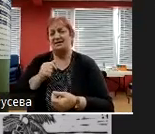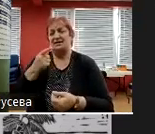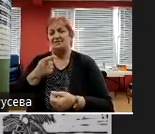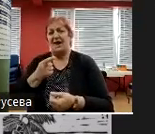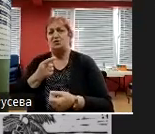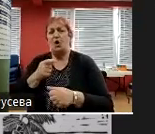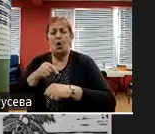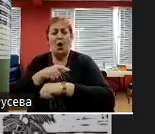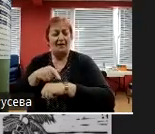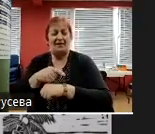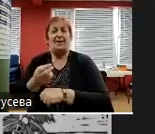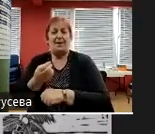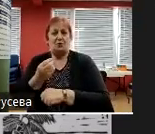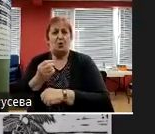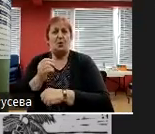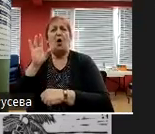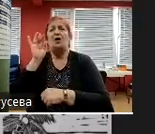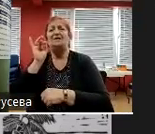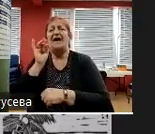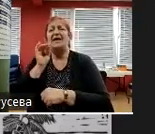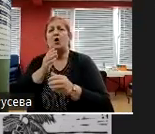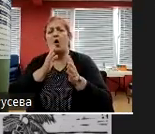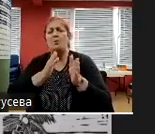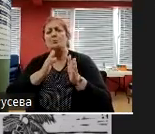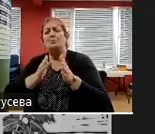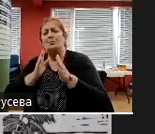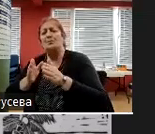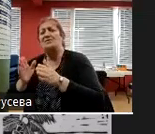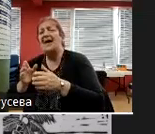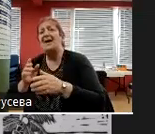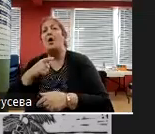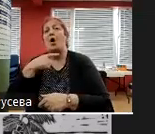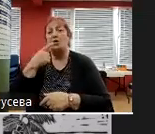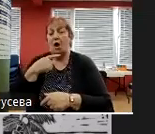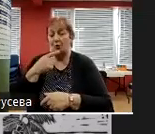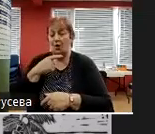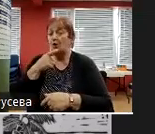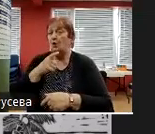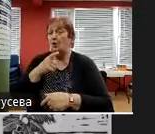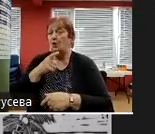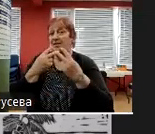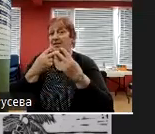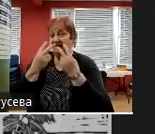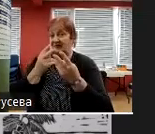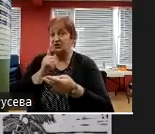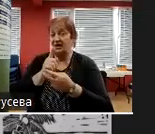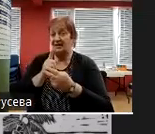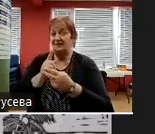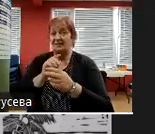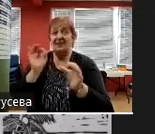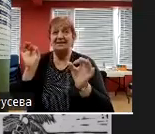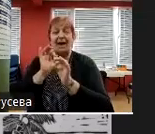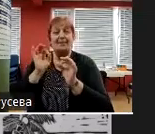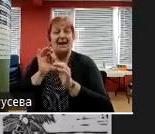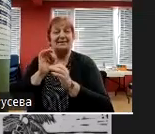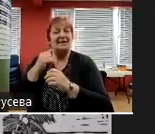сравнително средно темпо на говорене. Тези, които не ви виждат, трябва да са без звук, както тя